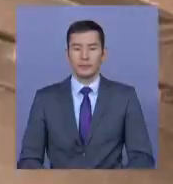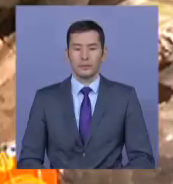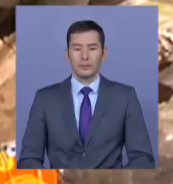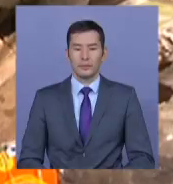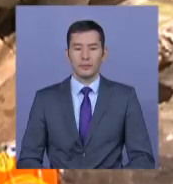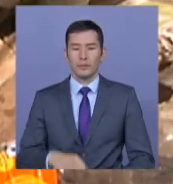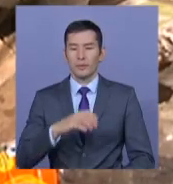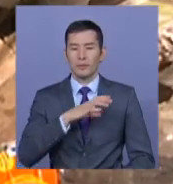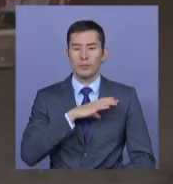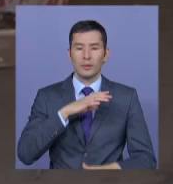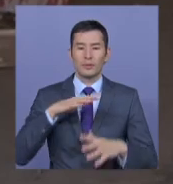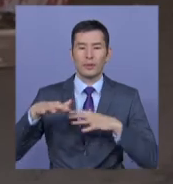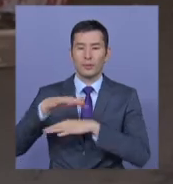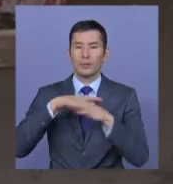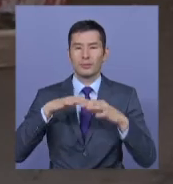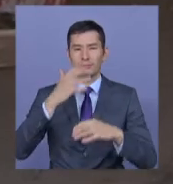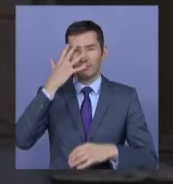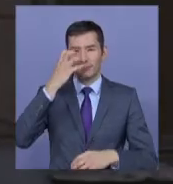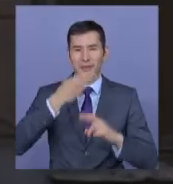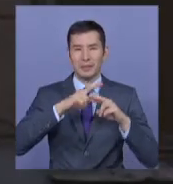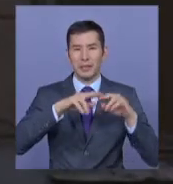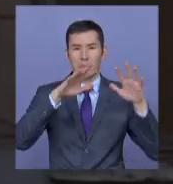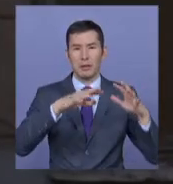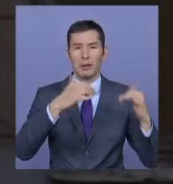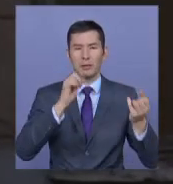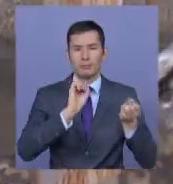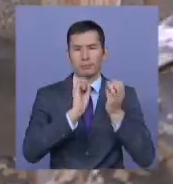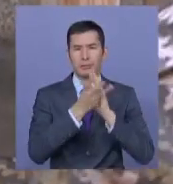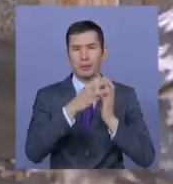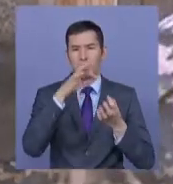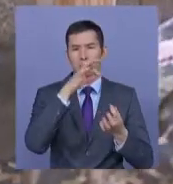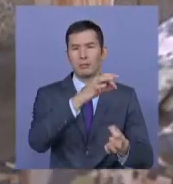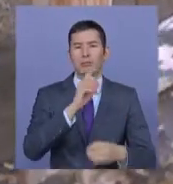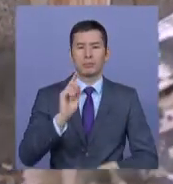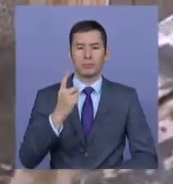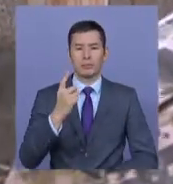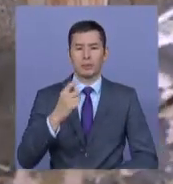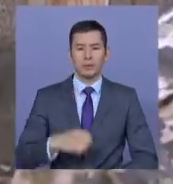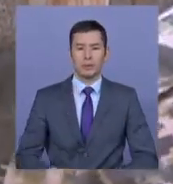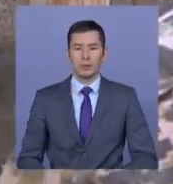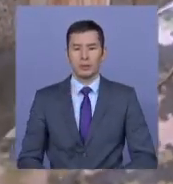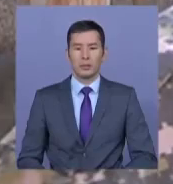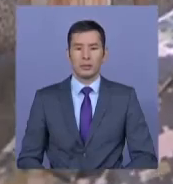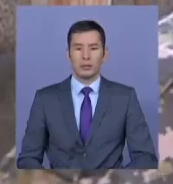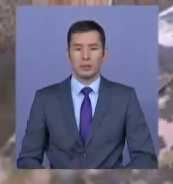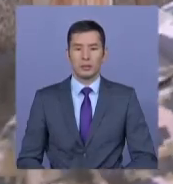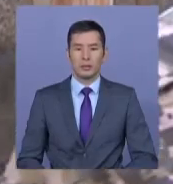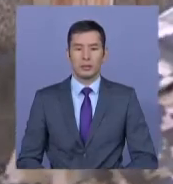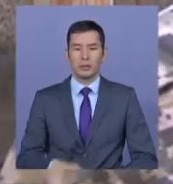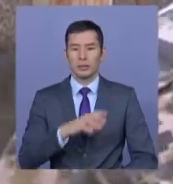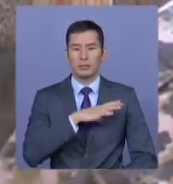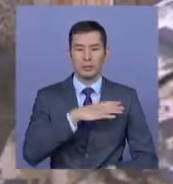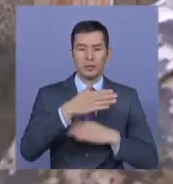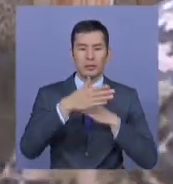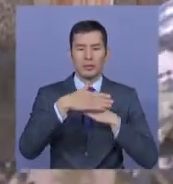Кезінде халықтың сүйікті орнына айналған ғимарат неге қазір қаңырап бос тұр? Ресін кесіп тастады. Балалардың аяғы сынбасын, бірі құлап